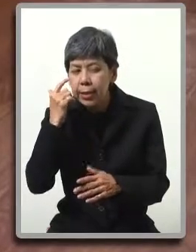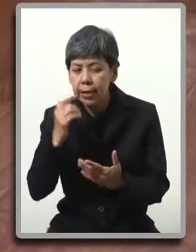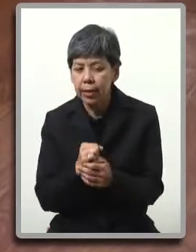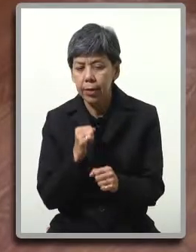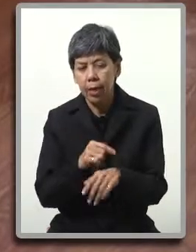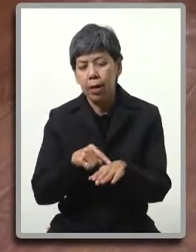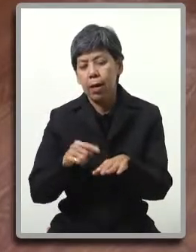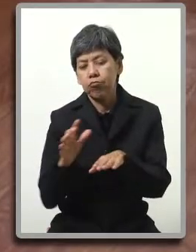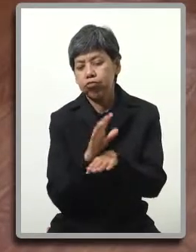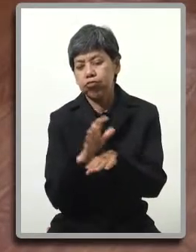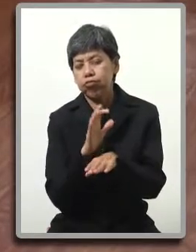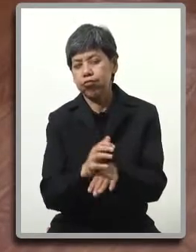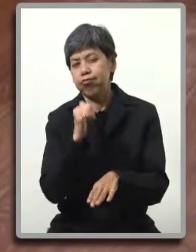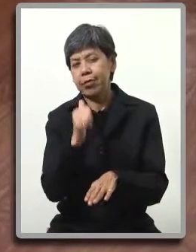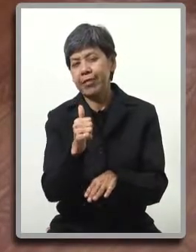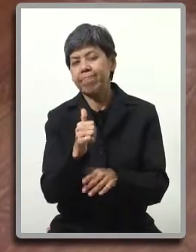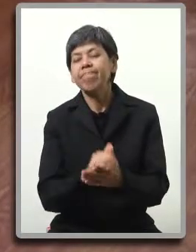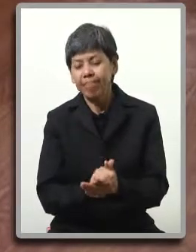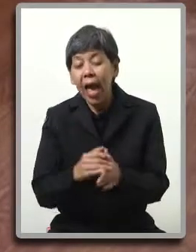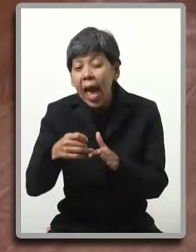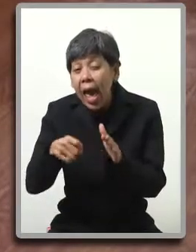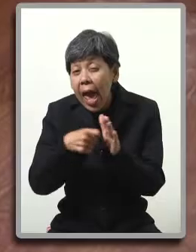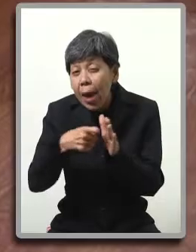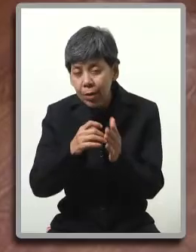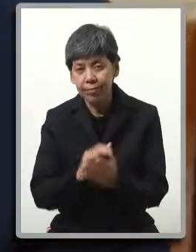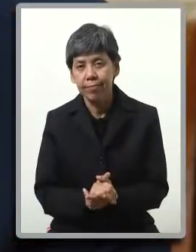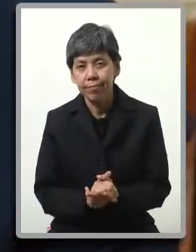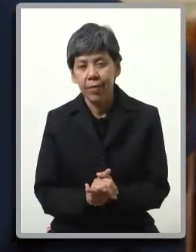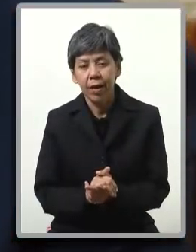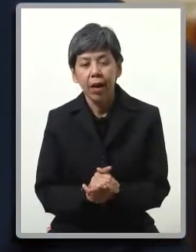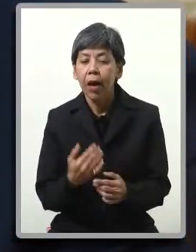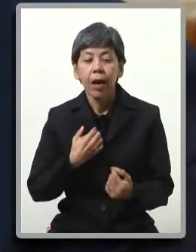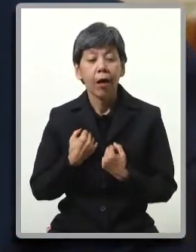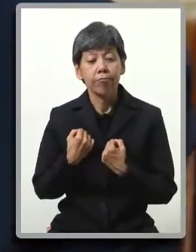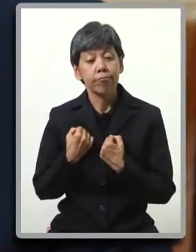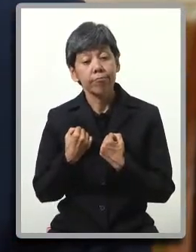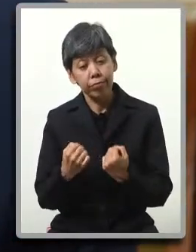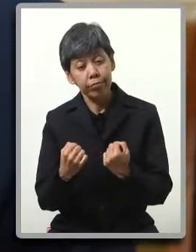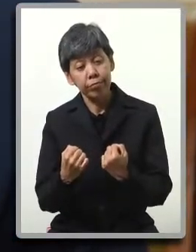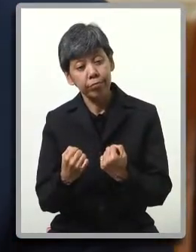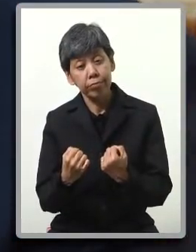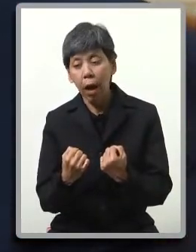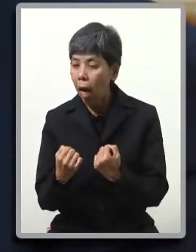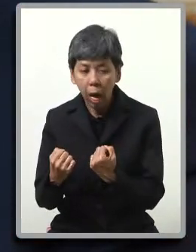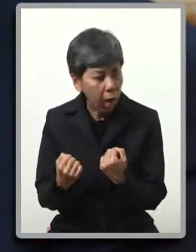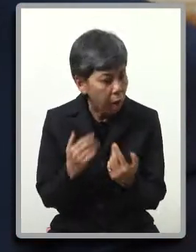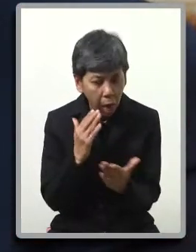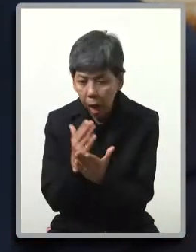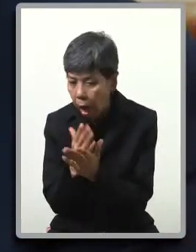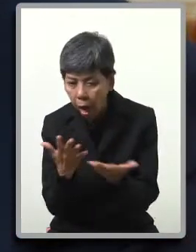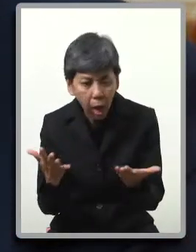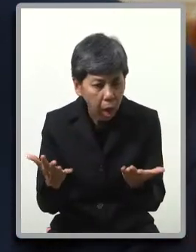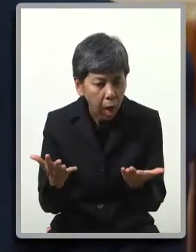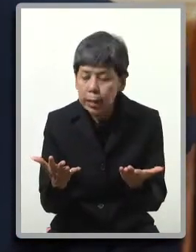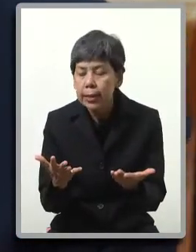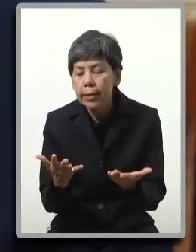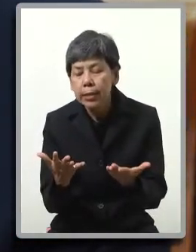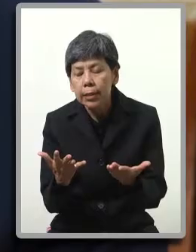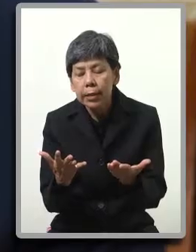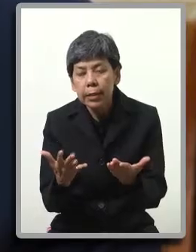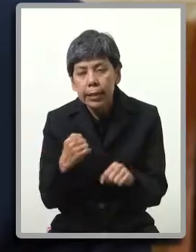หันมาใช้รถพวกนี้เยอะขึ้นเหตุผลง่ายๆนะครับขับรถออกมาท่านจะไม่มีที่จอดเราต้องผลัก